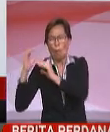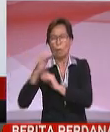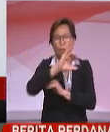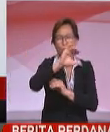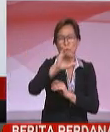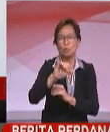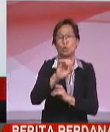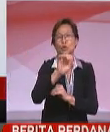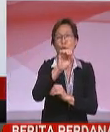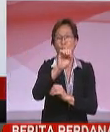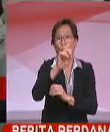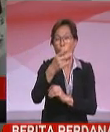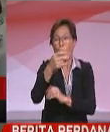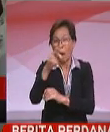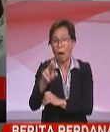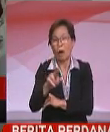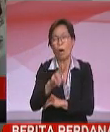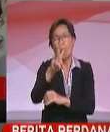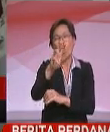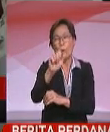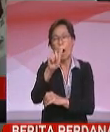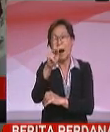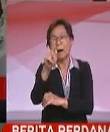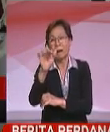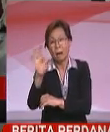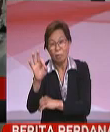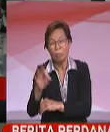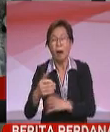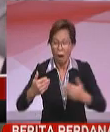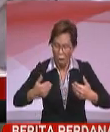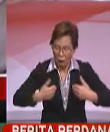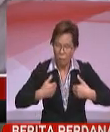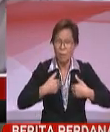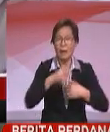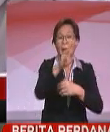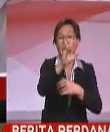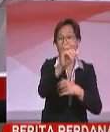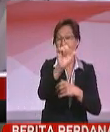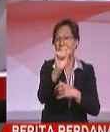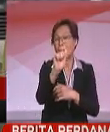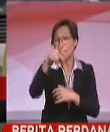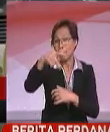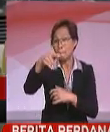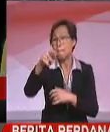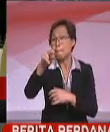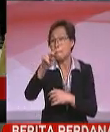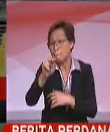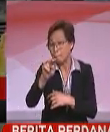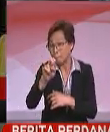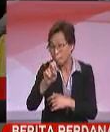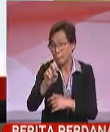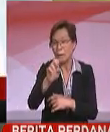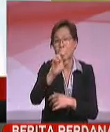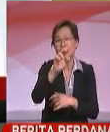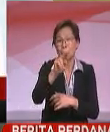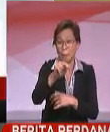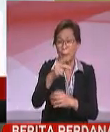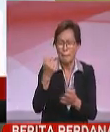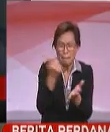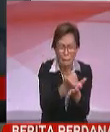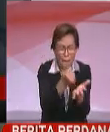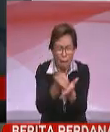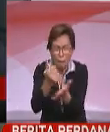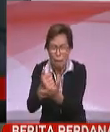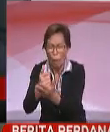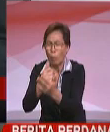Jauhar dan Yayasan Wakaf, tak ketinggalan Yapim untuk membantu seramai mungkin di